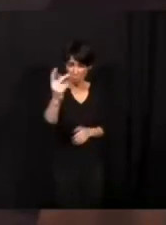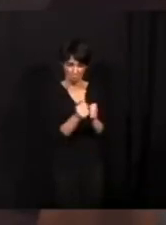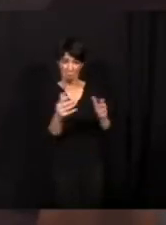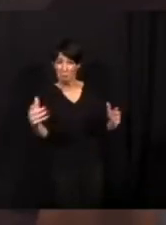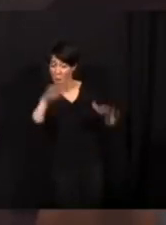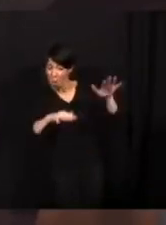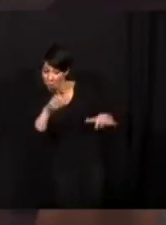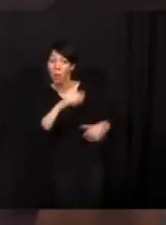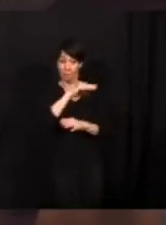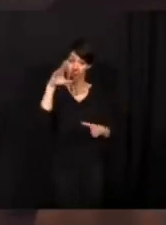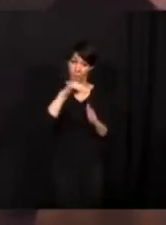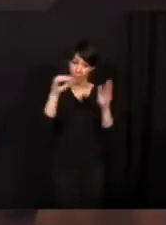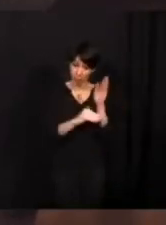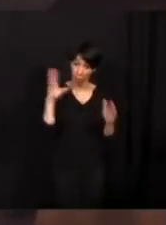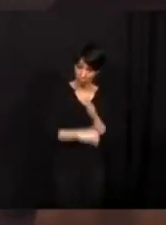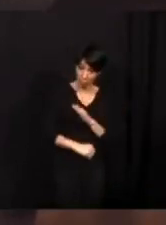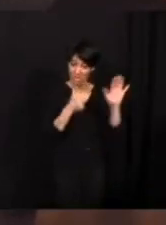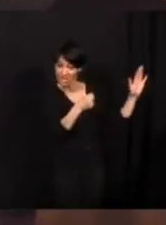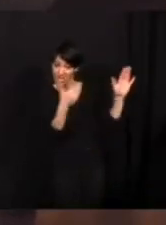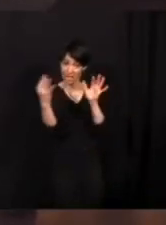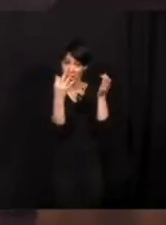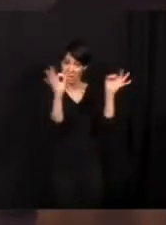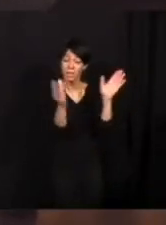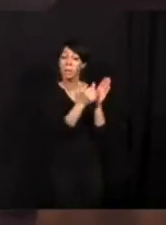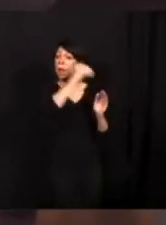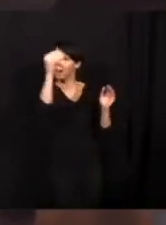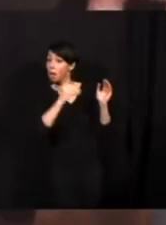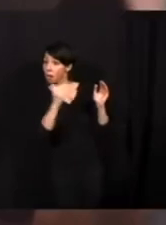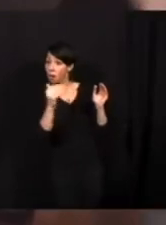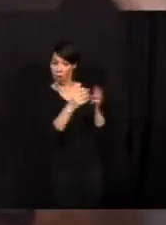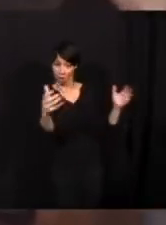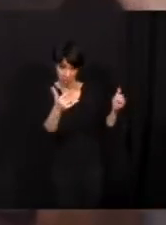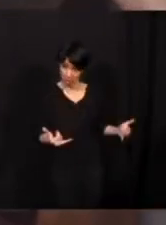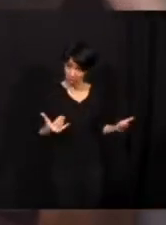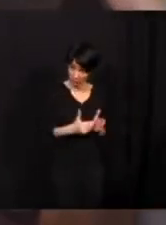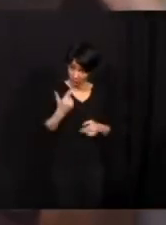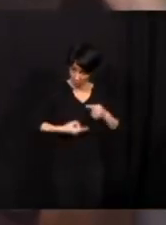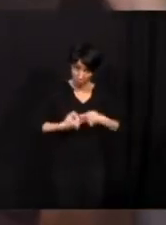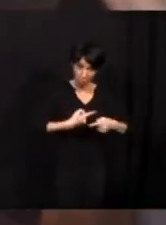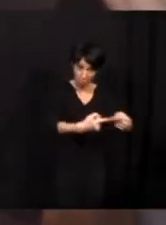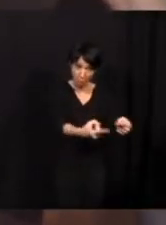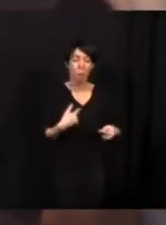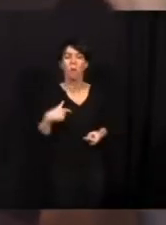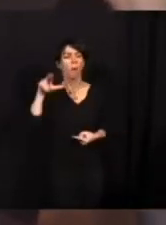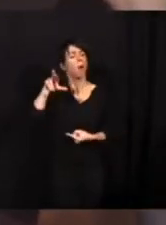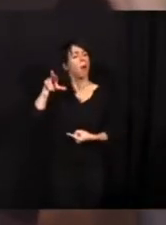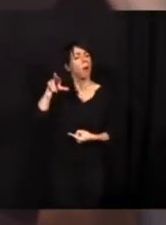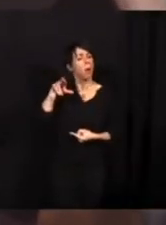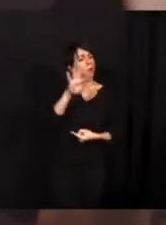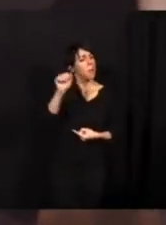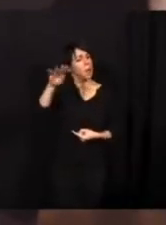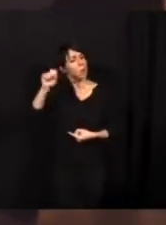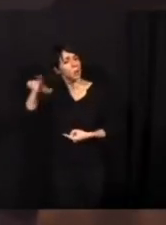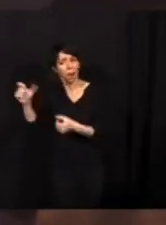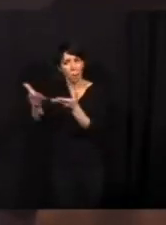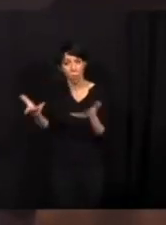de mineurs prostitués sur notre pays. Que propose Fabien Roussel à ce sujet, Shirley ? Oui, on se demande si nous sommes donc les seuls à gauche à refuser